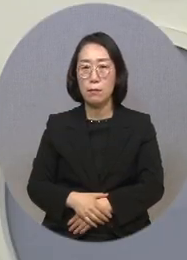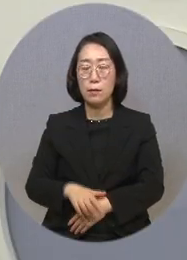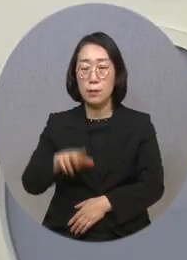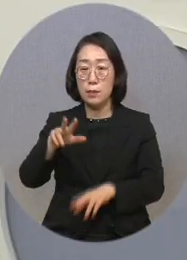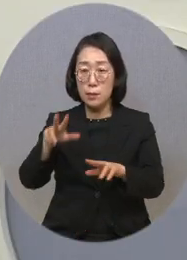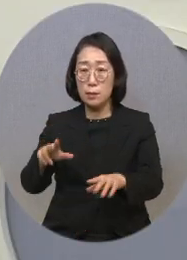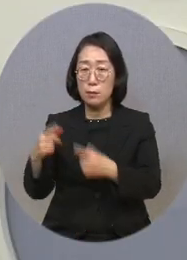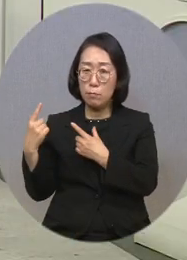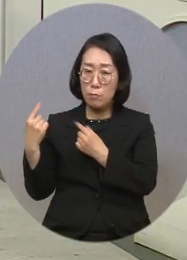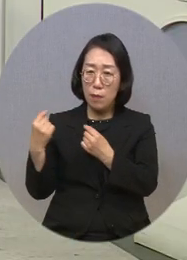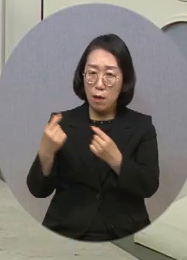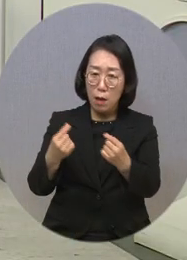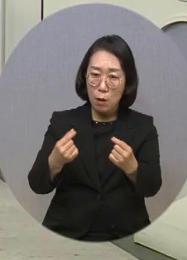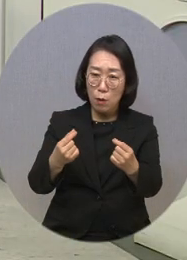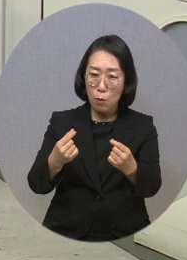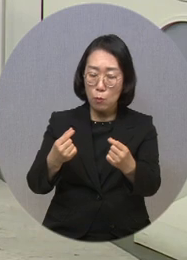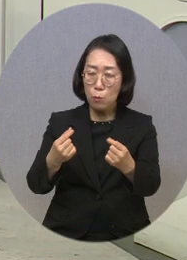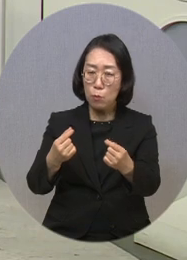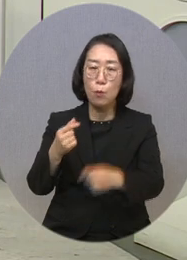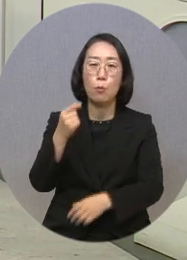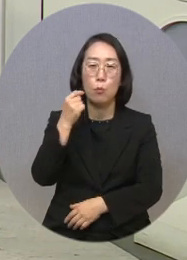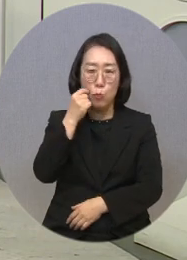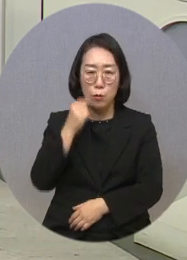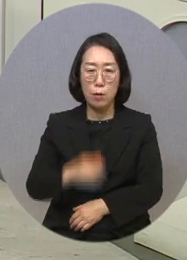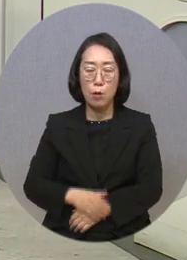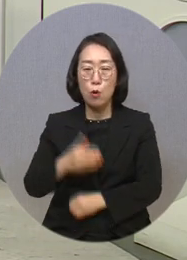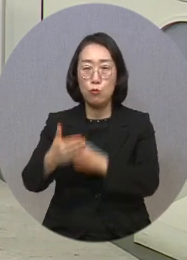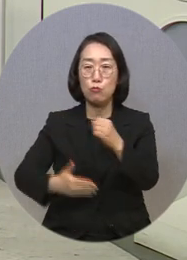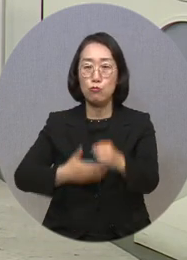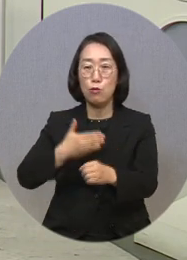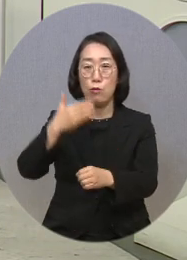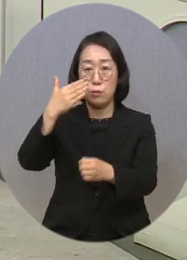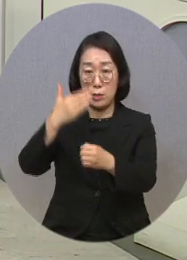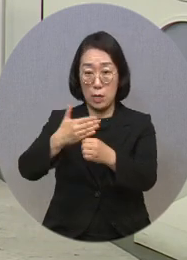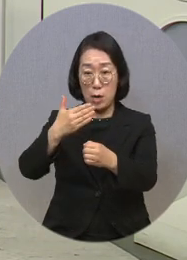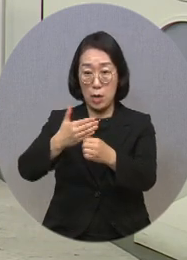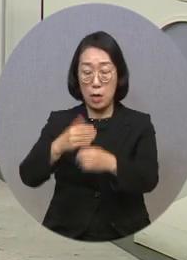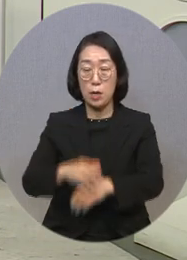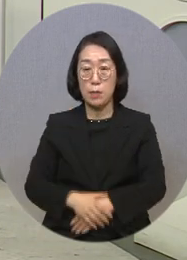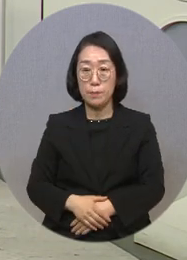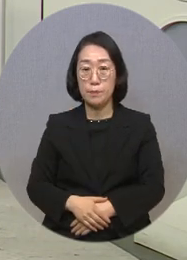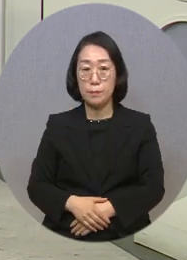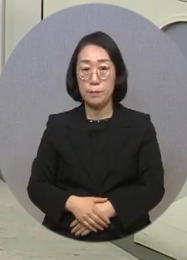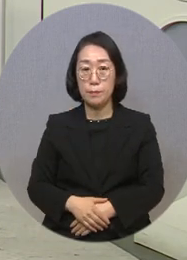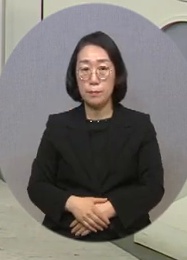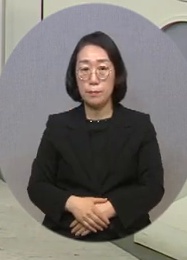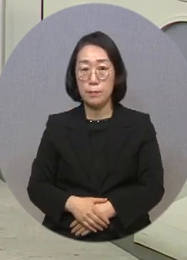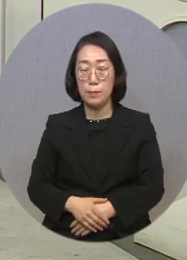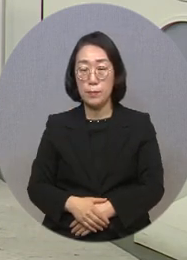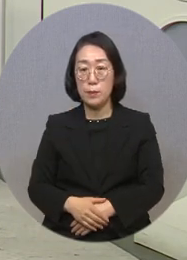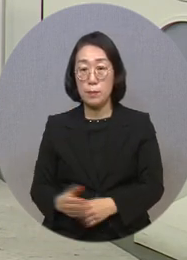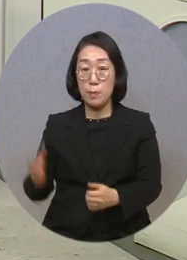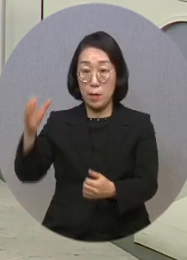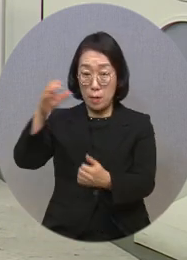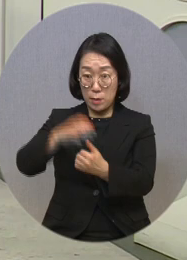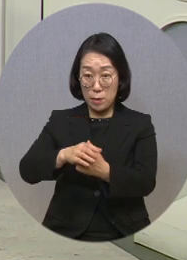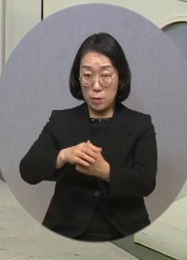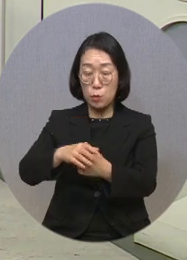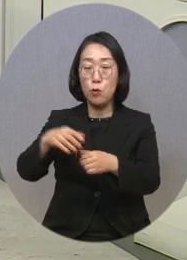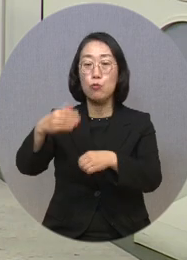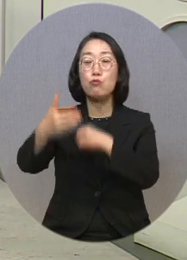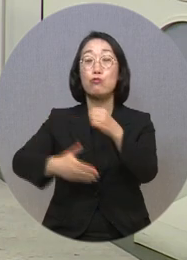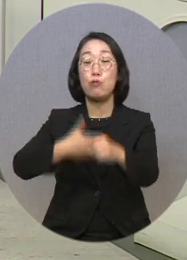그대로 갈 수는 없겠죠. 네. 그러니까 9년 차가 됐으니까 김정은이가 집권한 지가 지금 9년이죠.